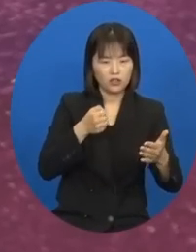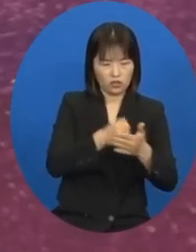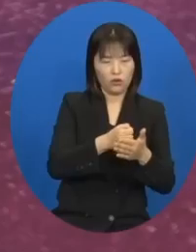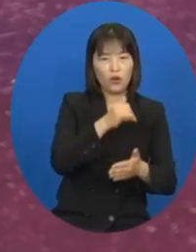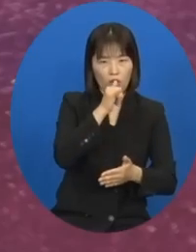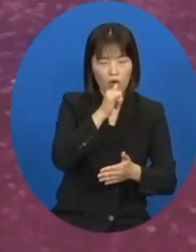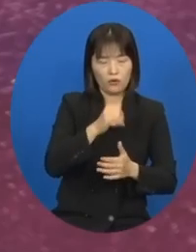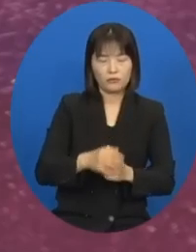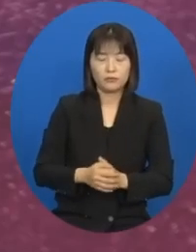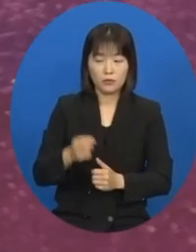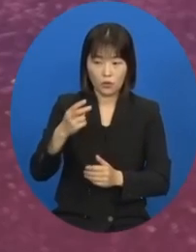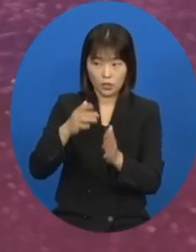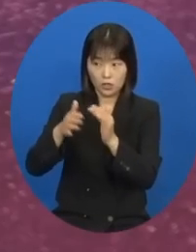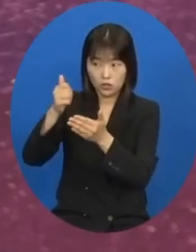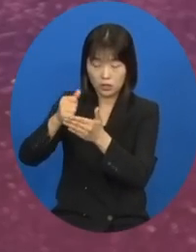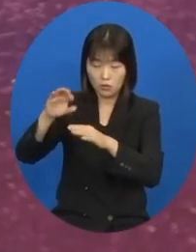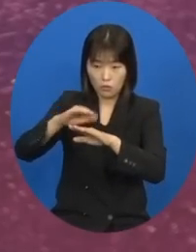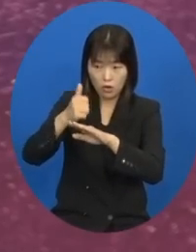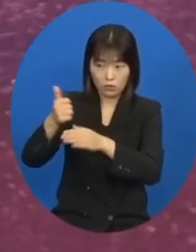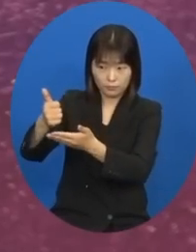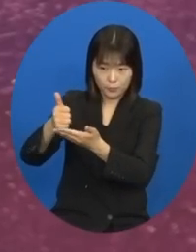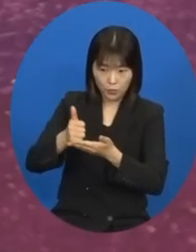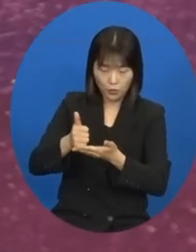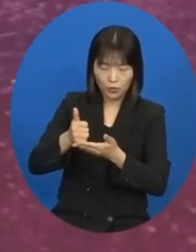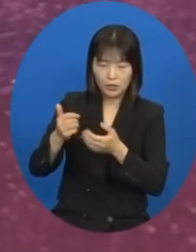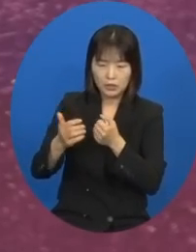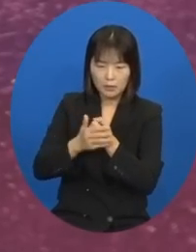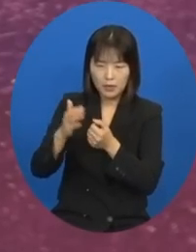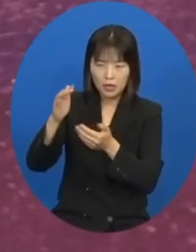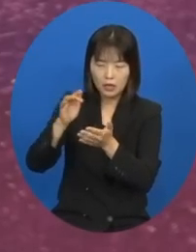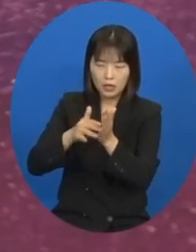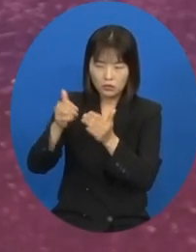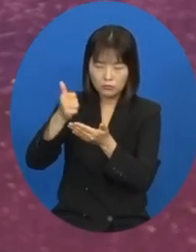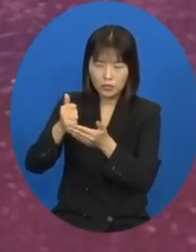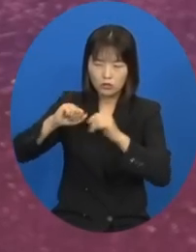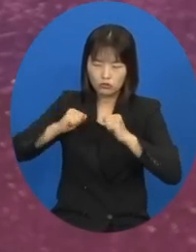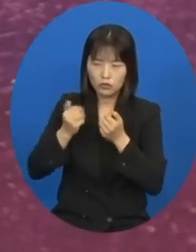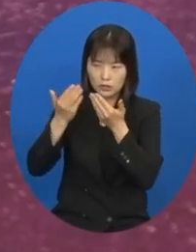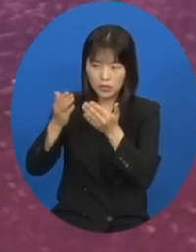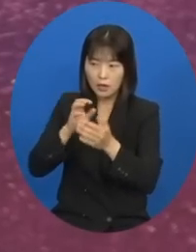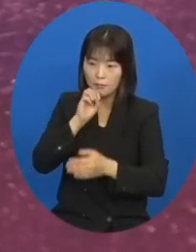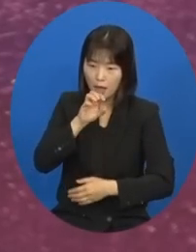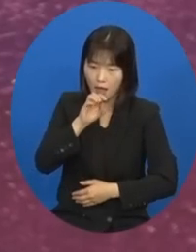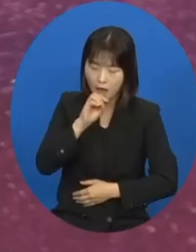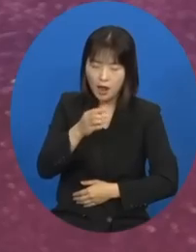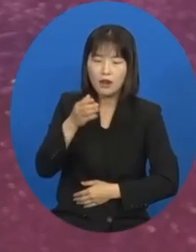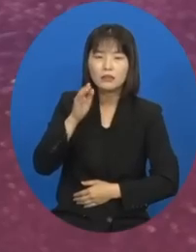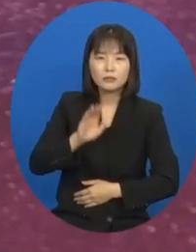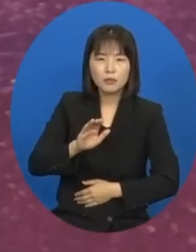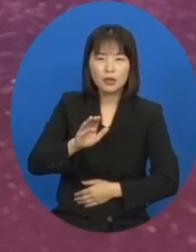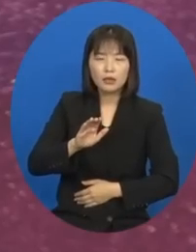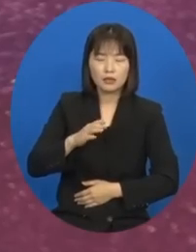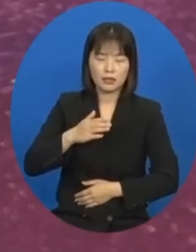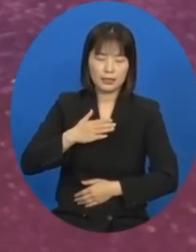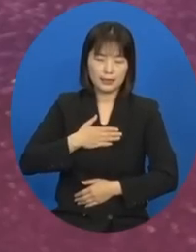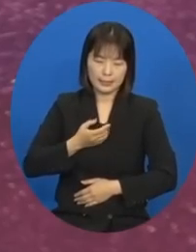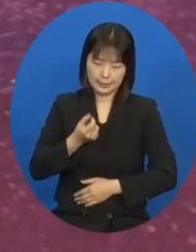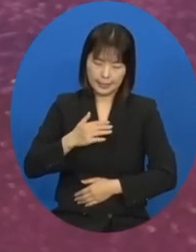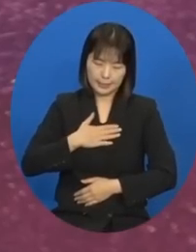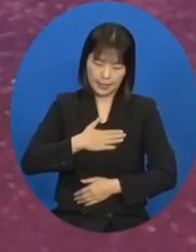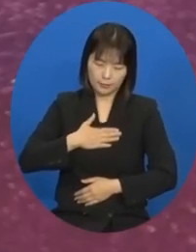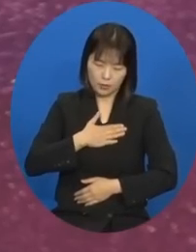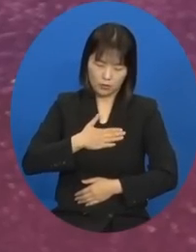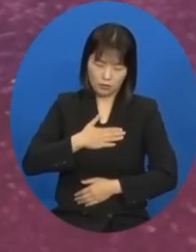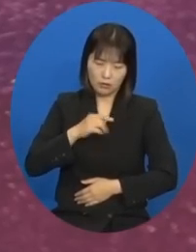그리고 예수님을 왕이라고 모셨다고 예수님께 순종한다고 말하면서도 사실은 제 작은 감정 하나도